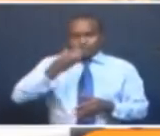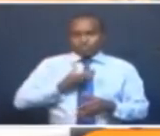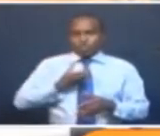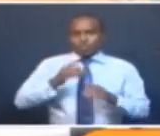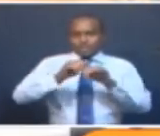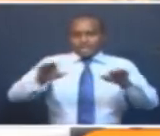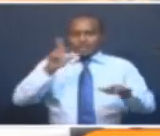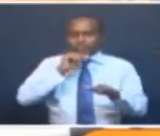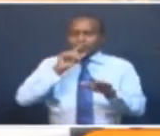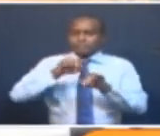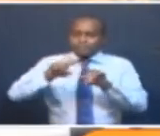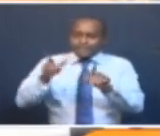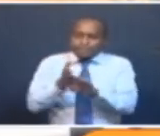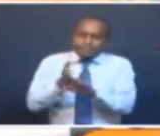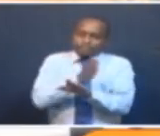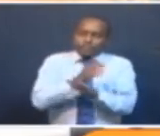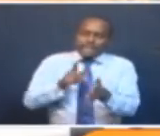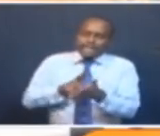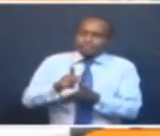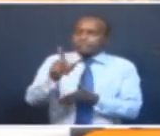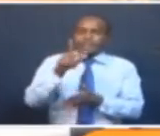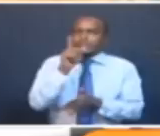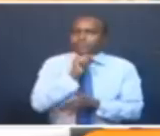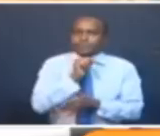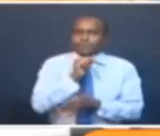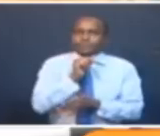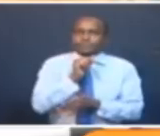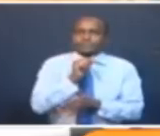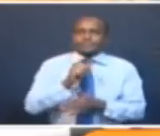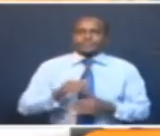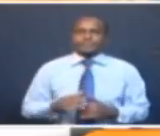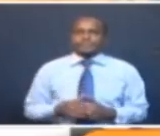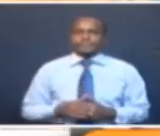tayari ilikuwa imelipa mamilioni ya pesa kununua shamba hilo. Stephen Leto, Citizen.